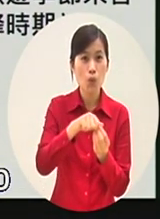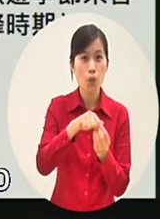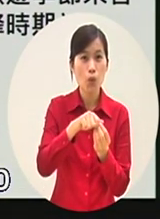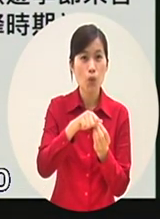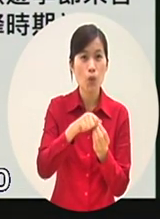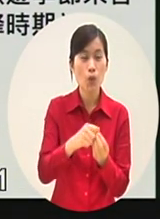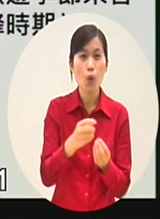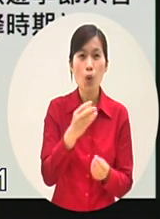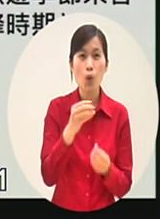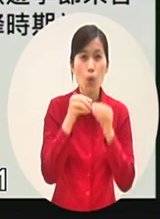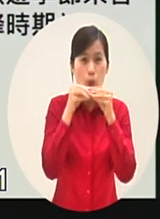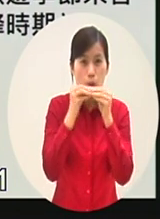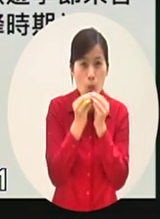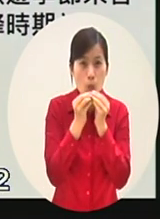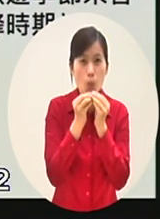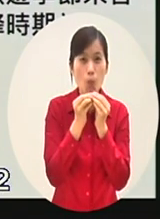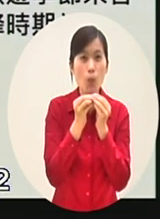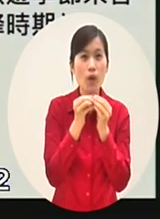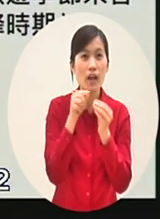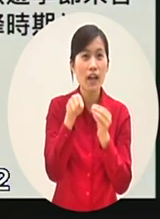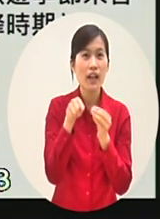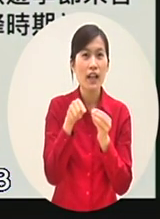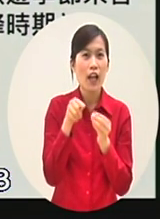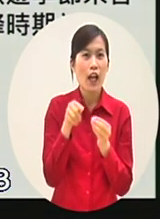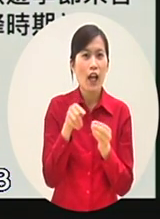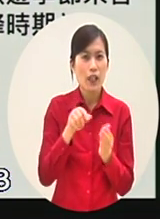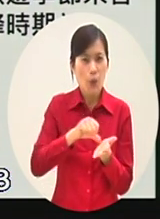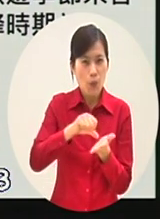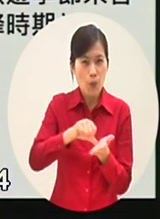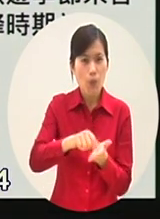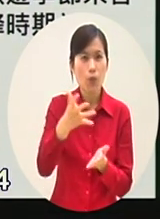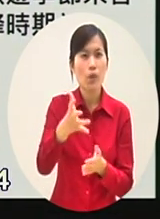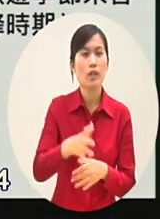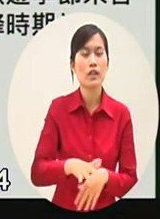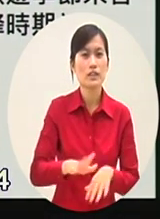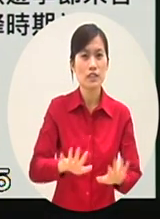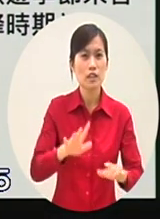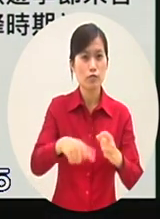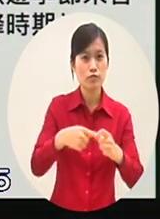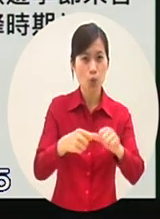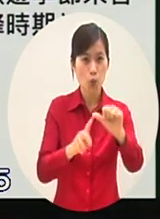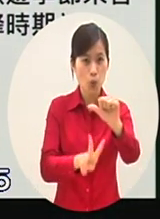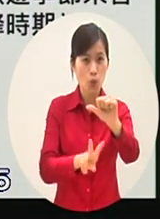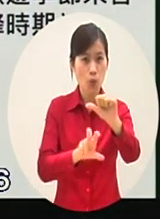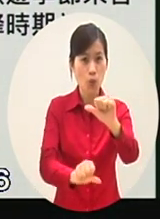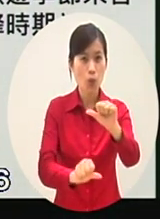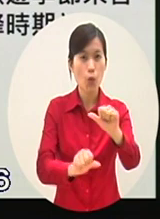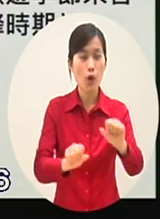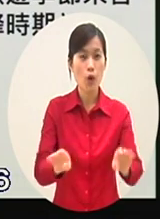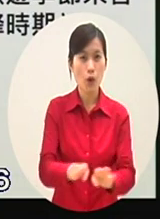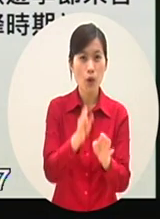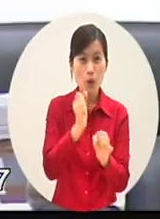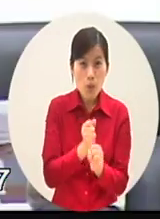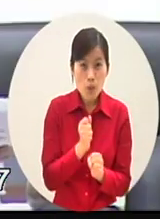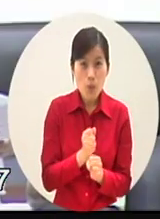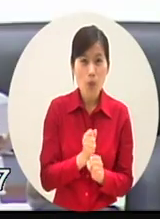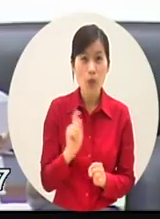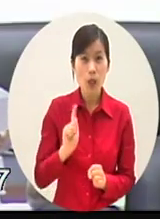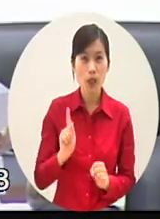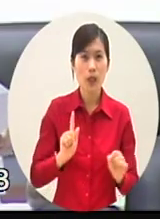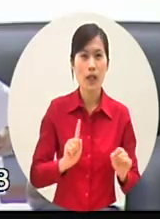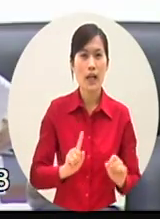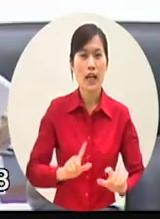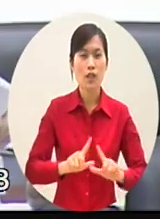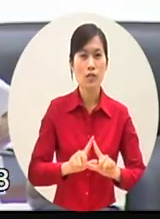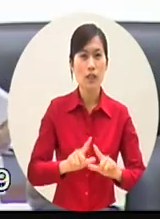的时候都是很多，尤其是像咱今年哈五月二五已经开始要做的这个那个